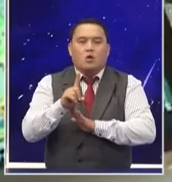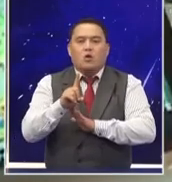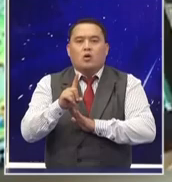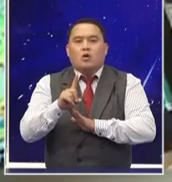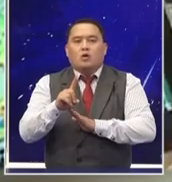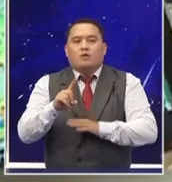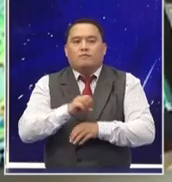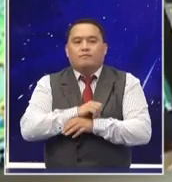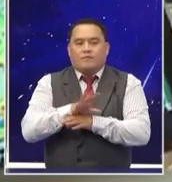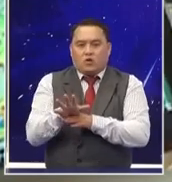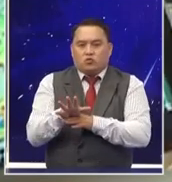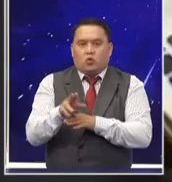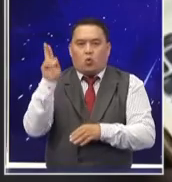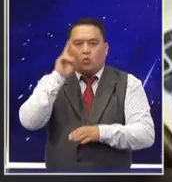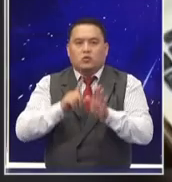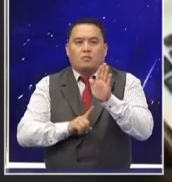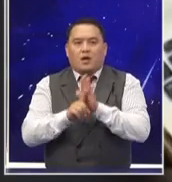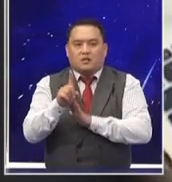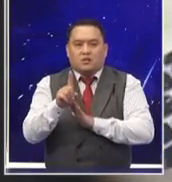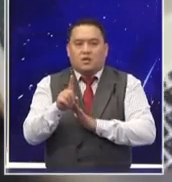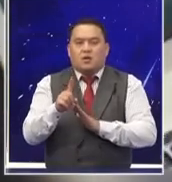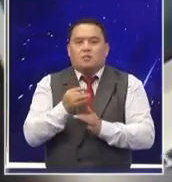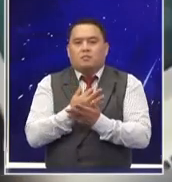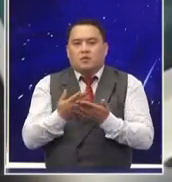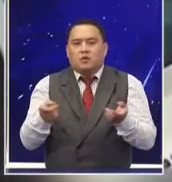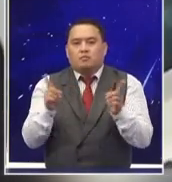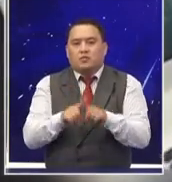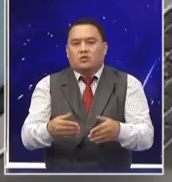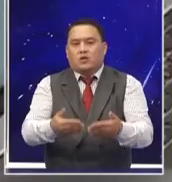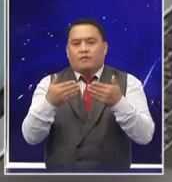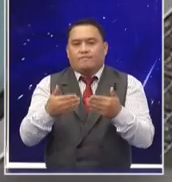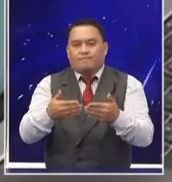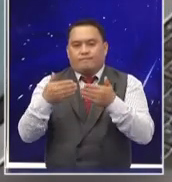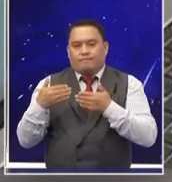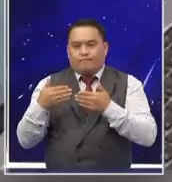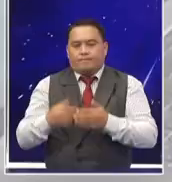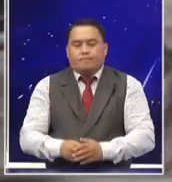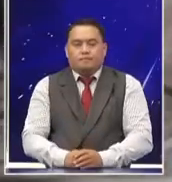елде вирус өршіп, оқу жылының басталуы бірнеше мәрте кейінге шегерілді.